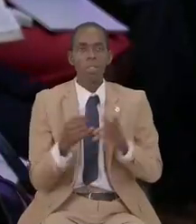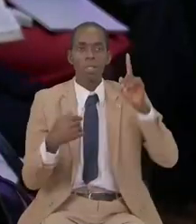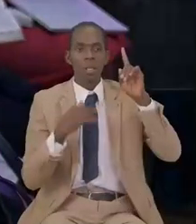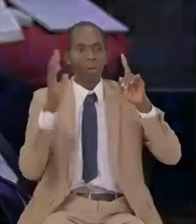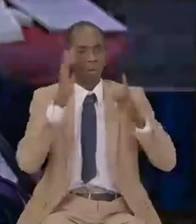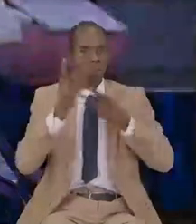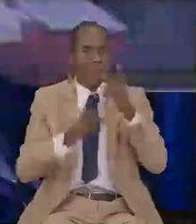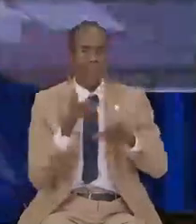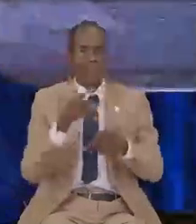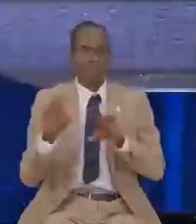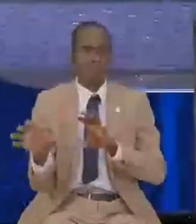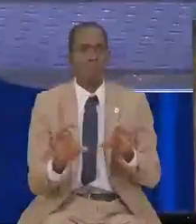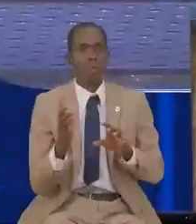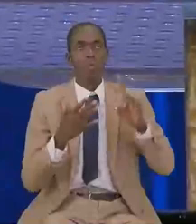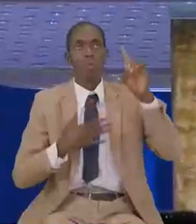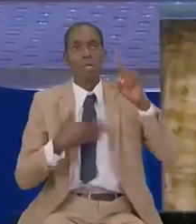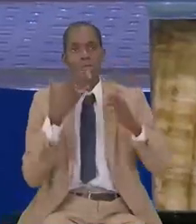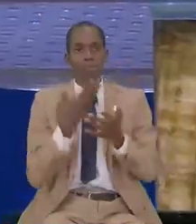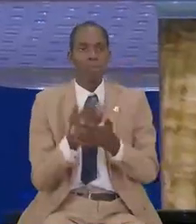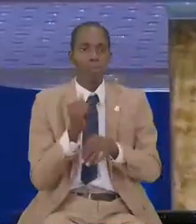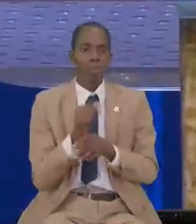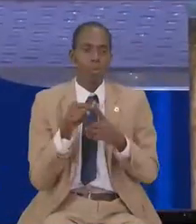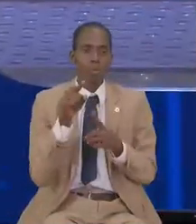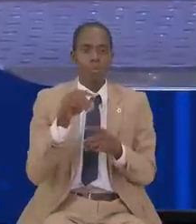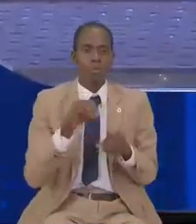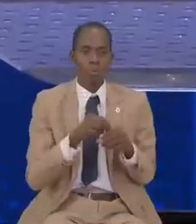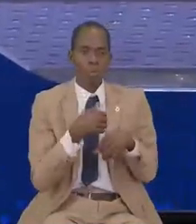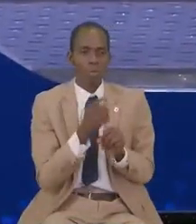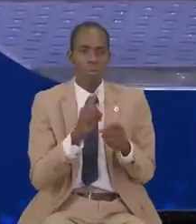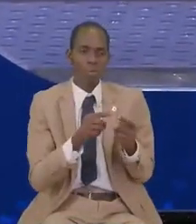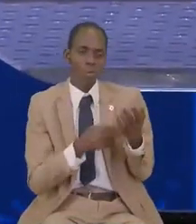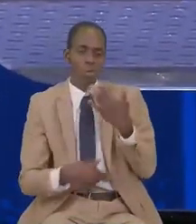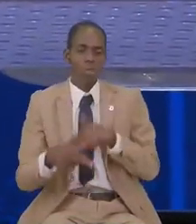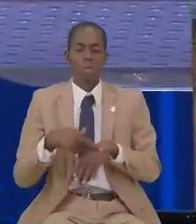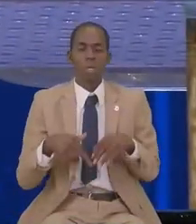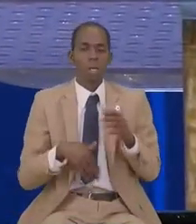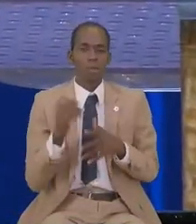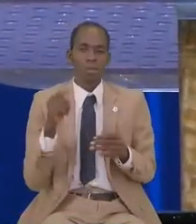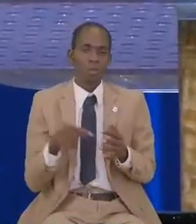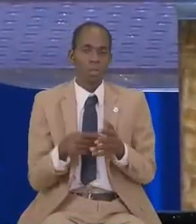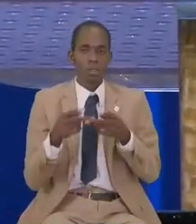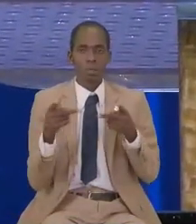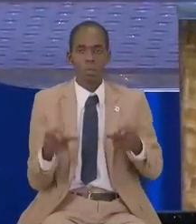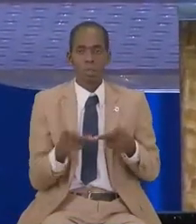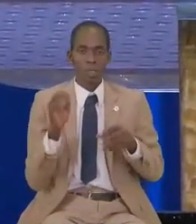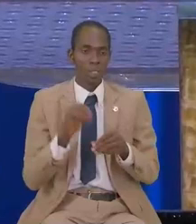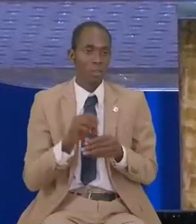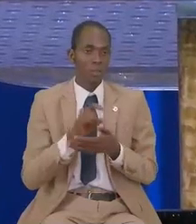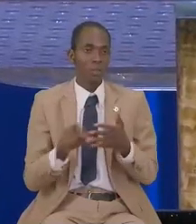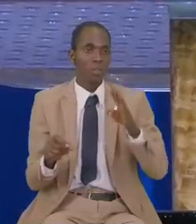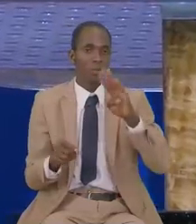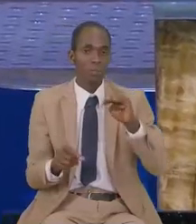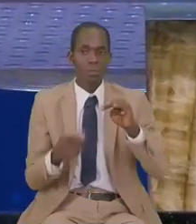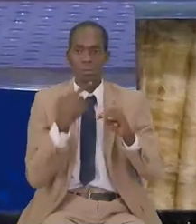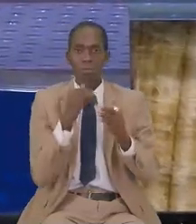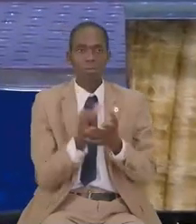votre égard ma bonne parole en vous ramenant dans ce lieu. Et le verset 14 dit ici,